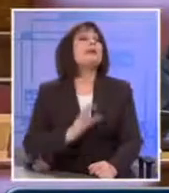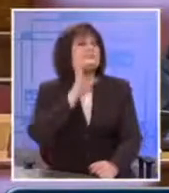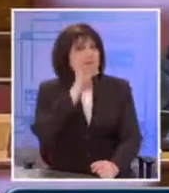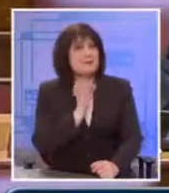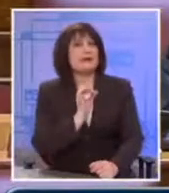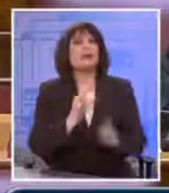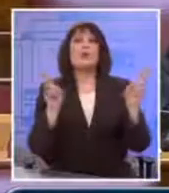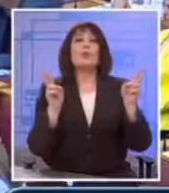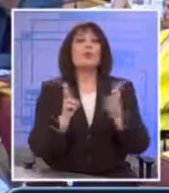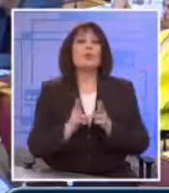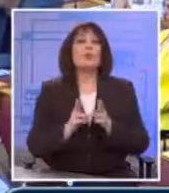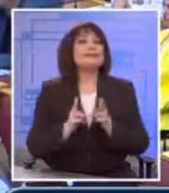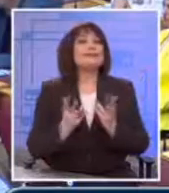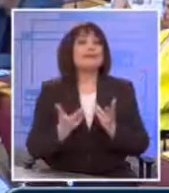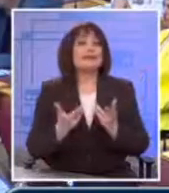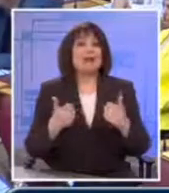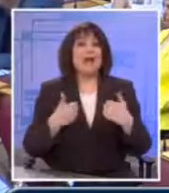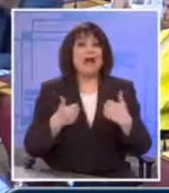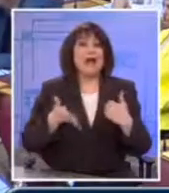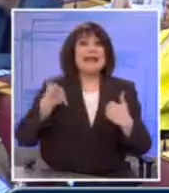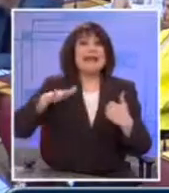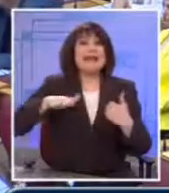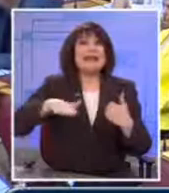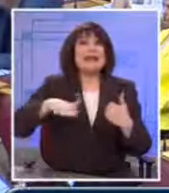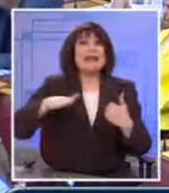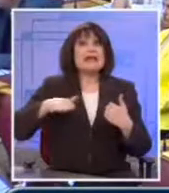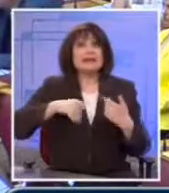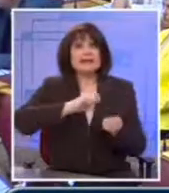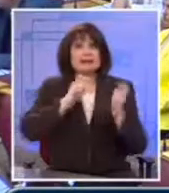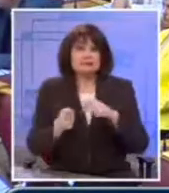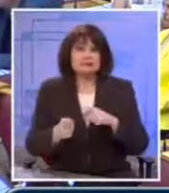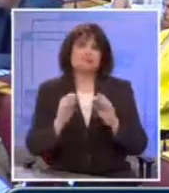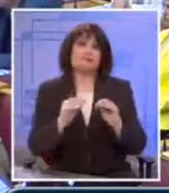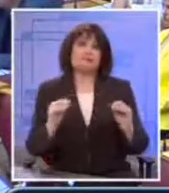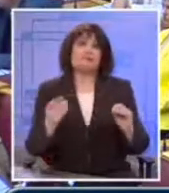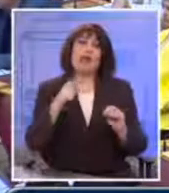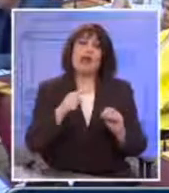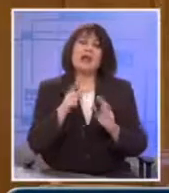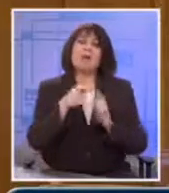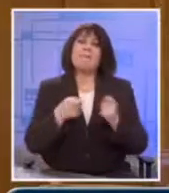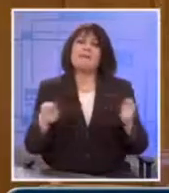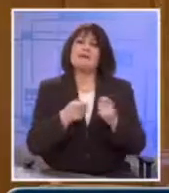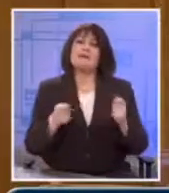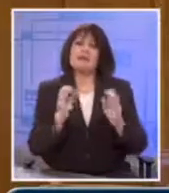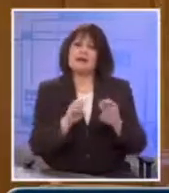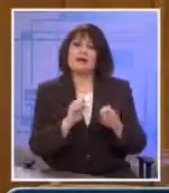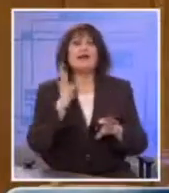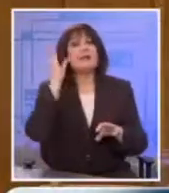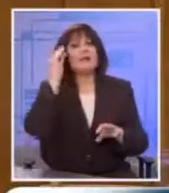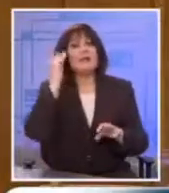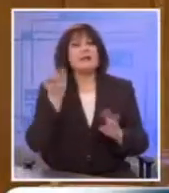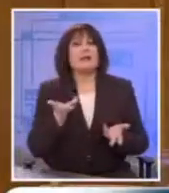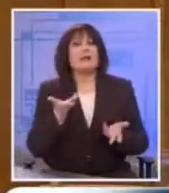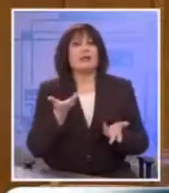το νομοσχέδιο αυτό την κράτηση ανηλίκων και την αντικαθιστά με αναμορφωτικά και εκπαιδευτικά μέτρα. Για μας είναι πάρα πολύ κέριο αυτό το